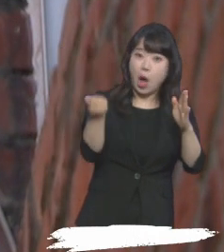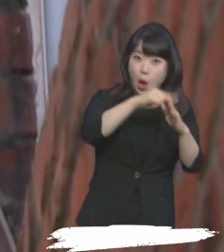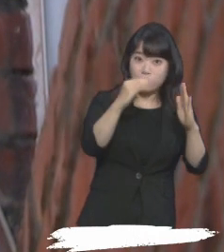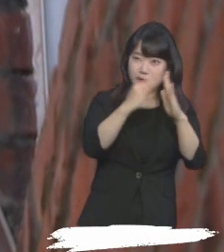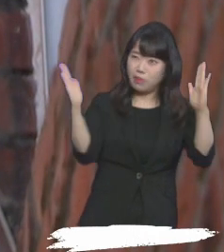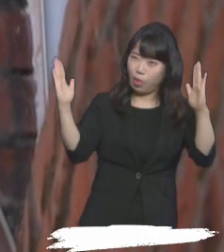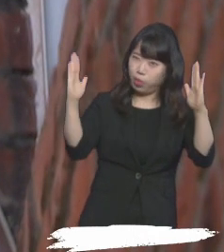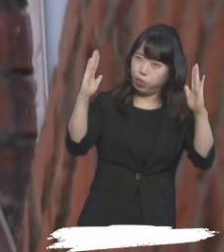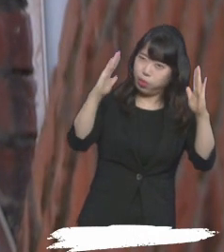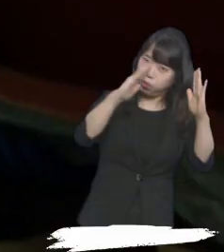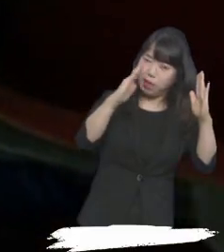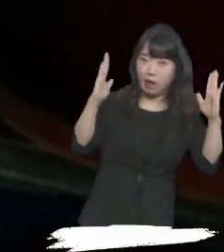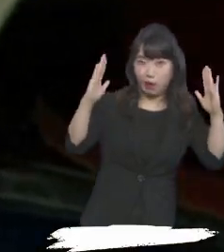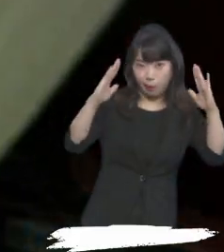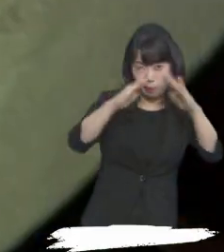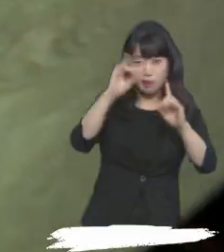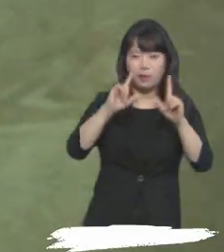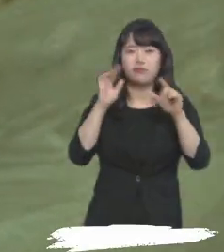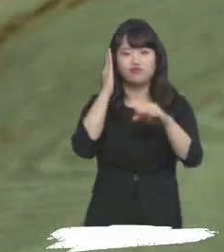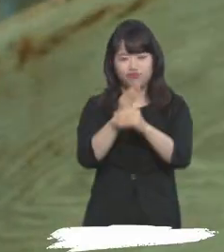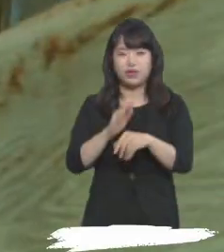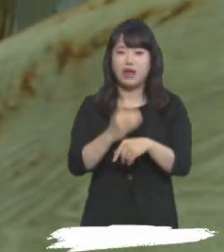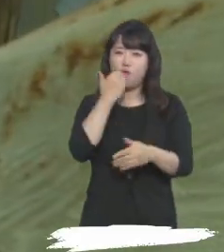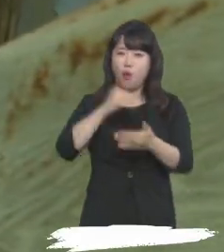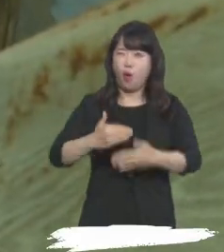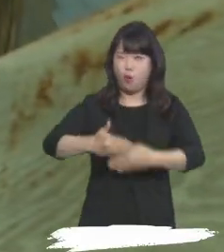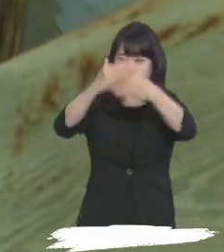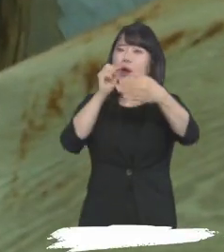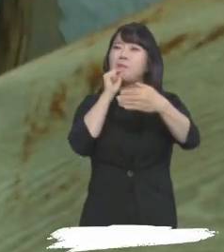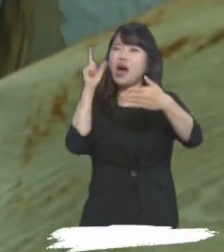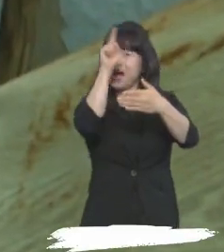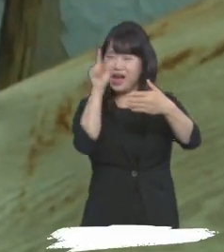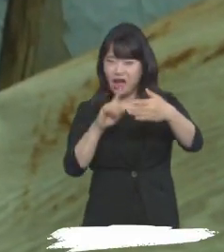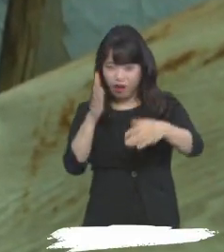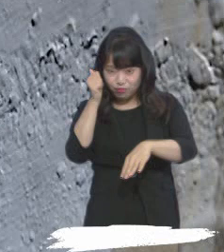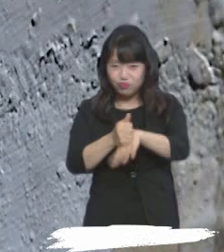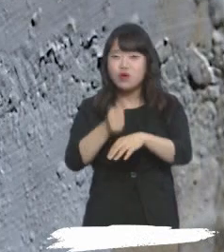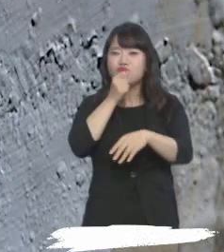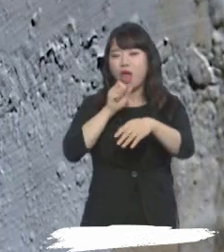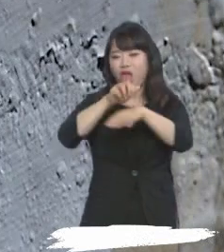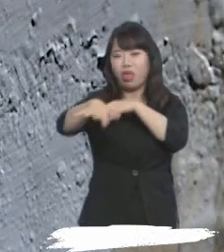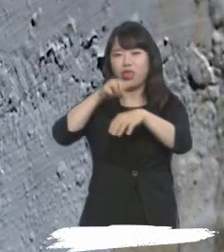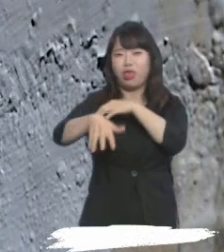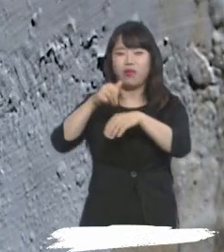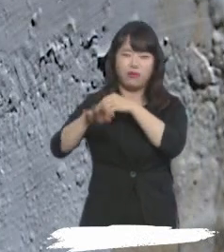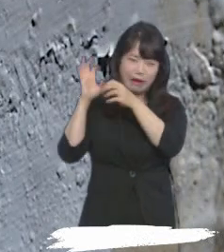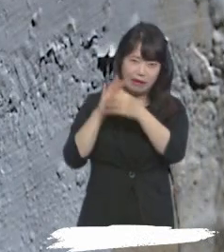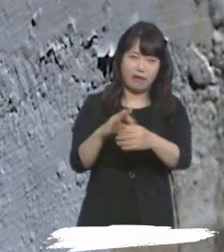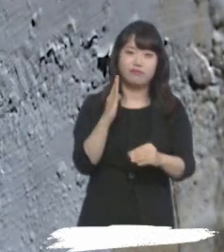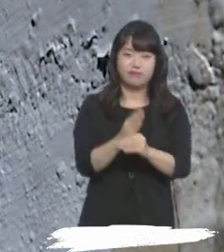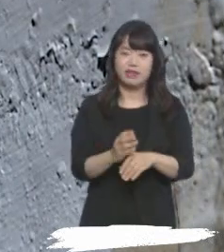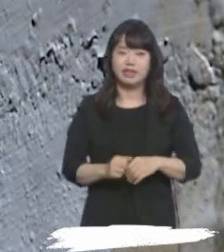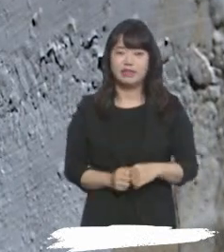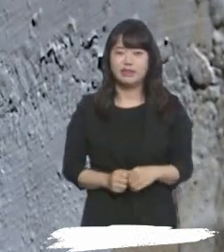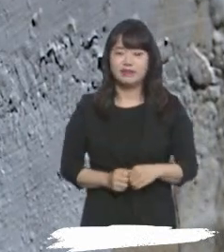닿을 지경입니다. 담장은 금이 가면서 비만 오면 앞집을 통해 빗물이 쏟아지기 일쑤입니다.